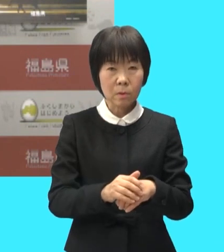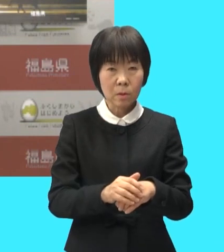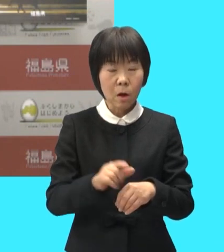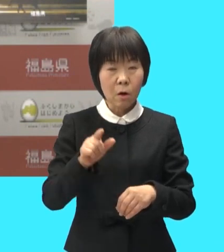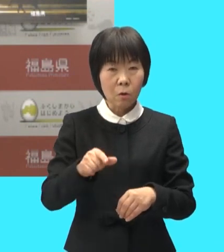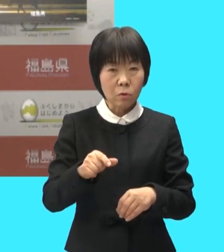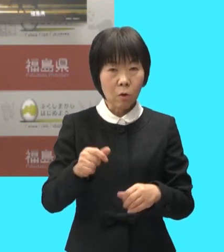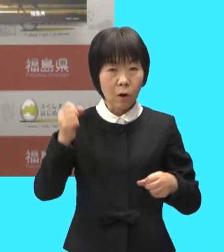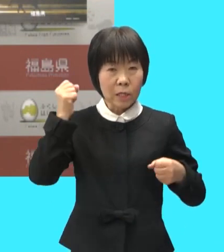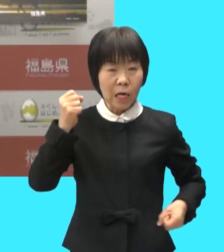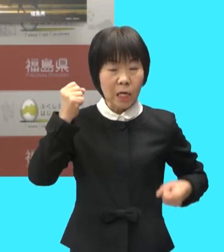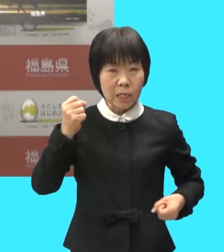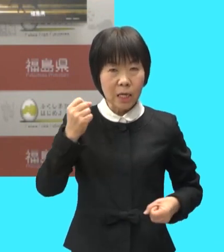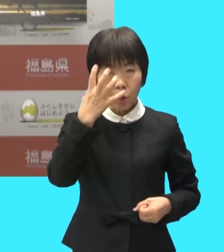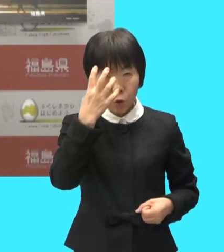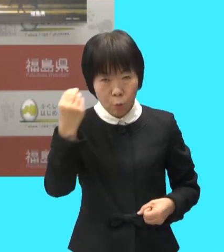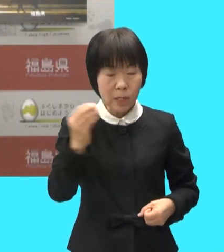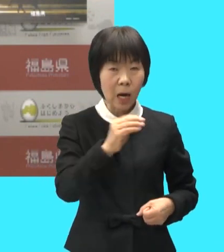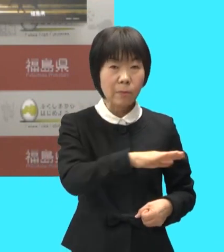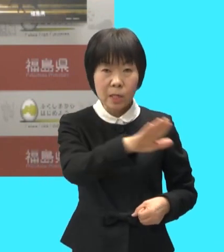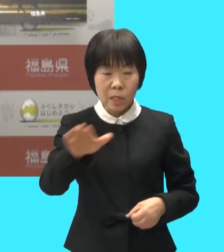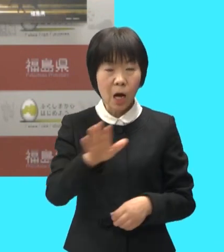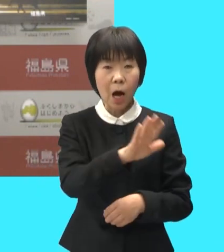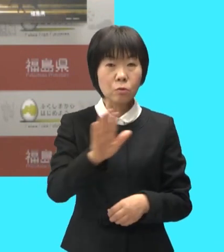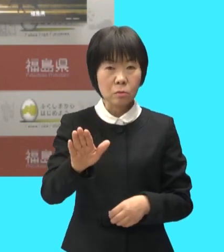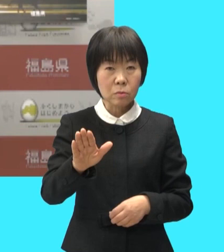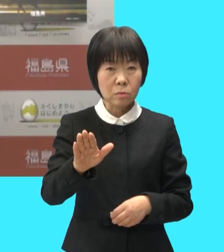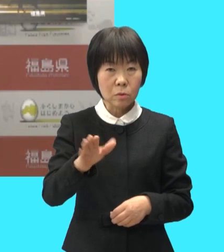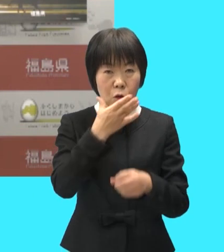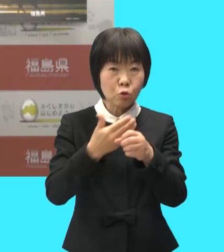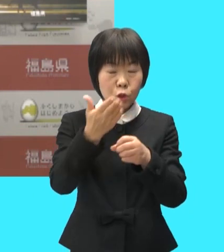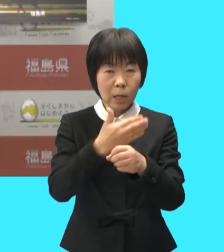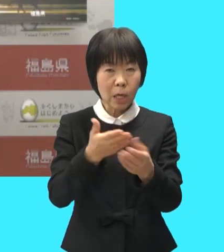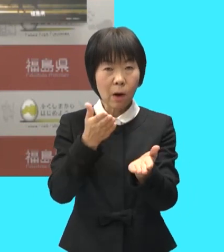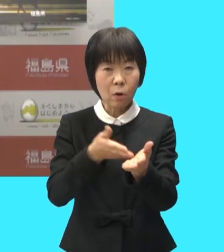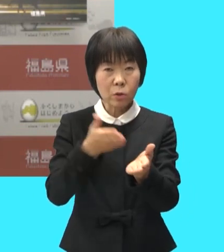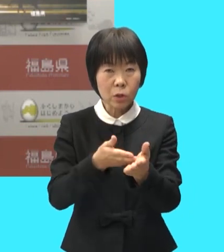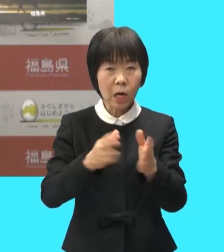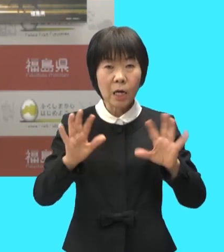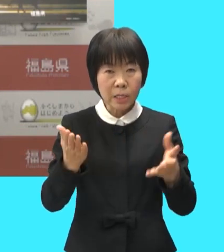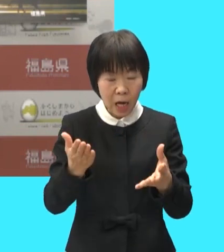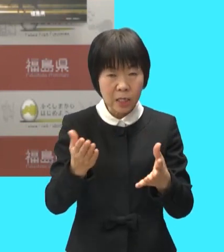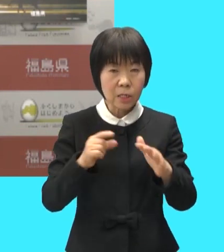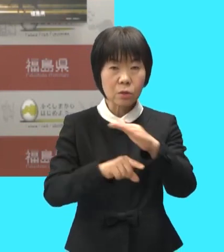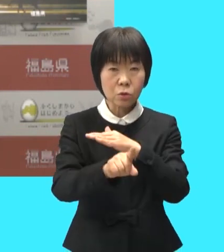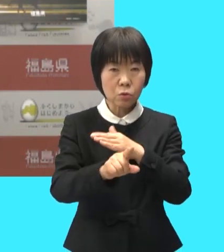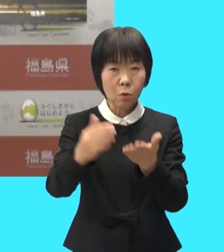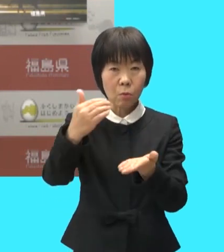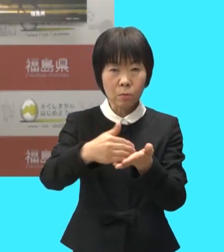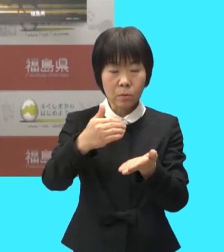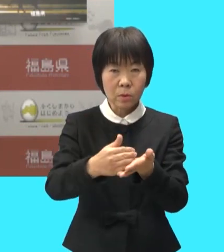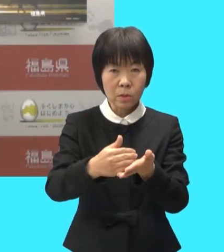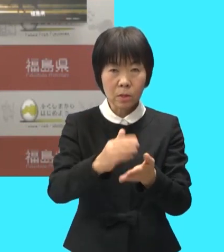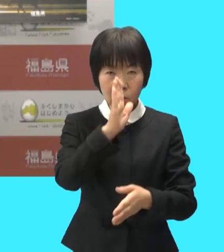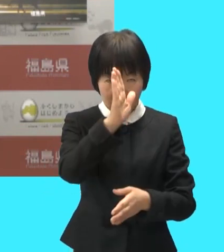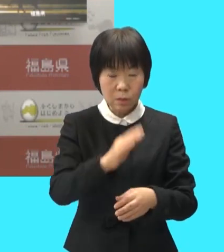いこの聖火リレーについて、その福島ではそうしたその具体的な言及が一切ないということの理由をお聞き